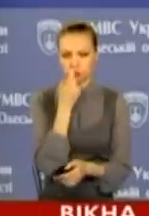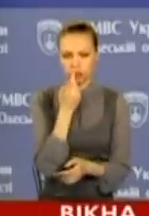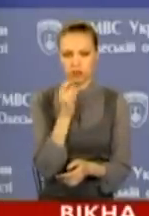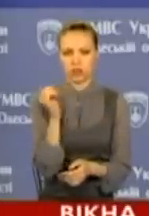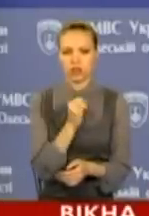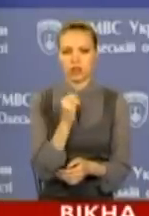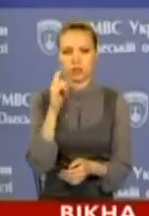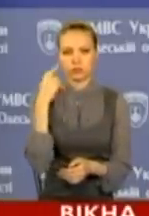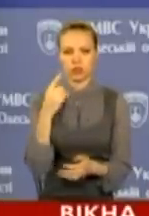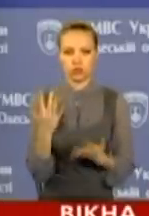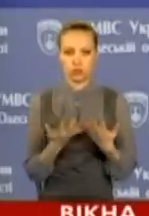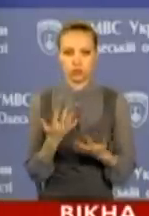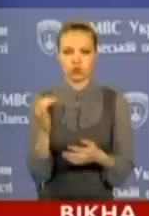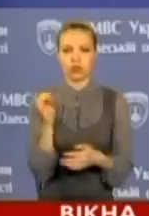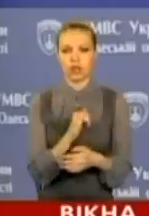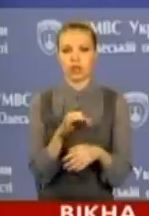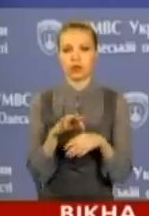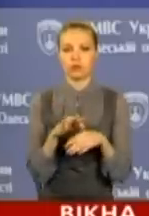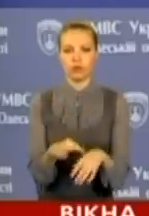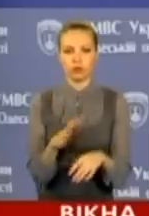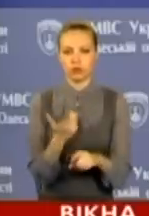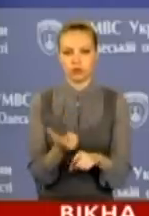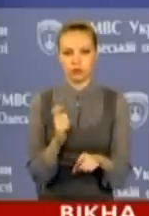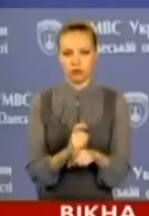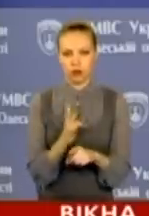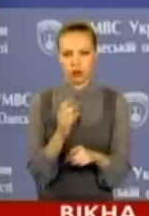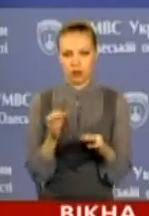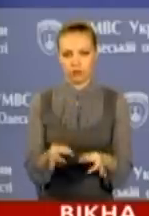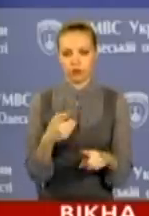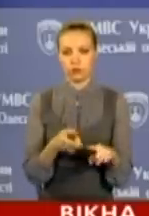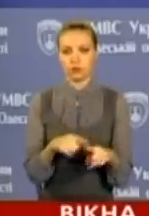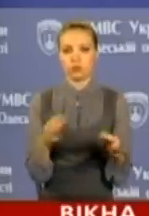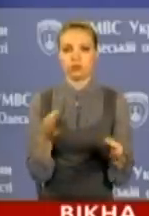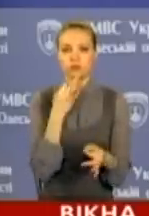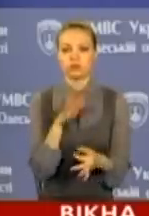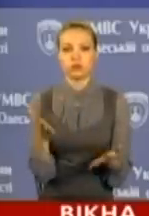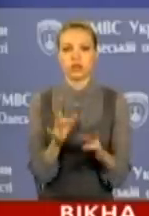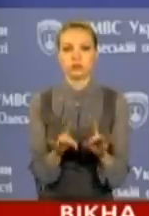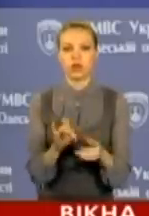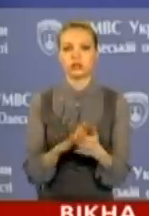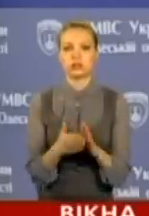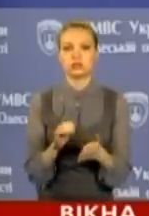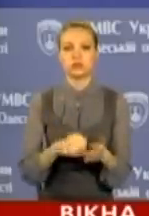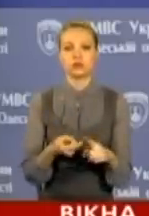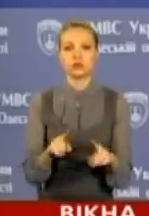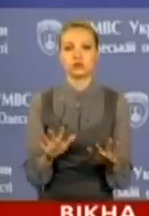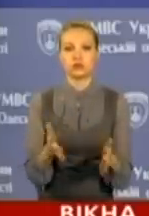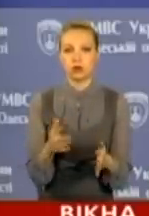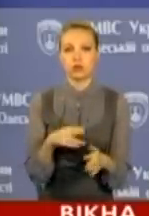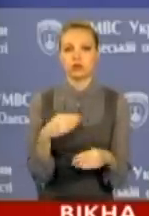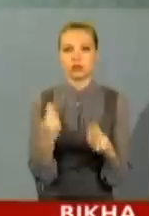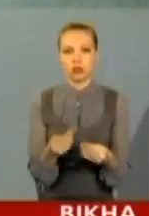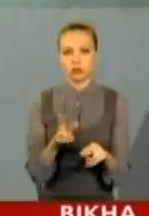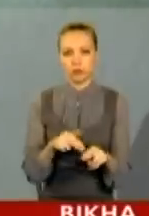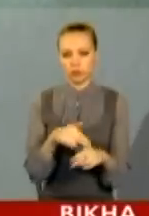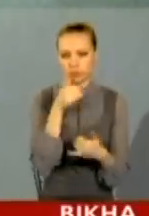та психічного збудження і поводилася вкрай неадекватно. Тому будь-яких пояснень з приводу того, що трапилося, дати правоохоронцям не